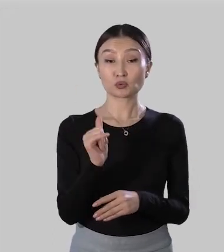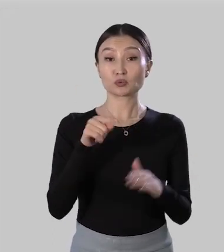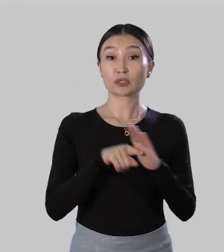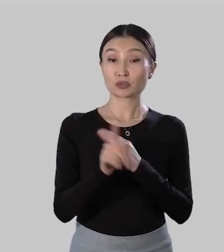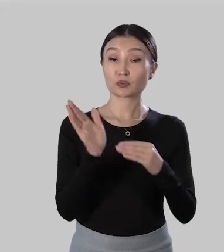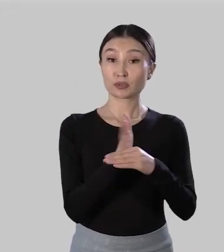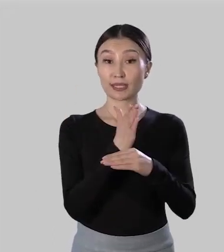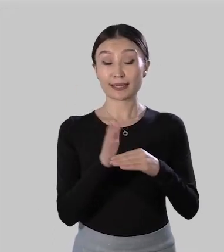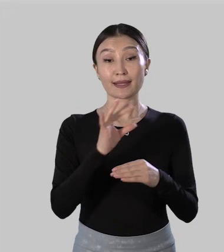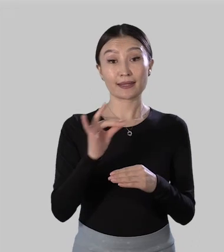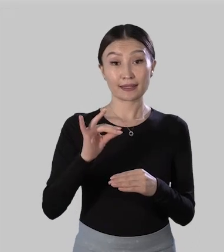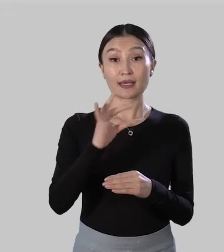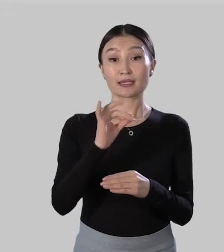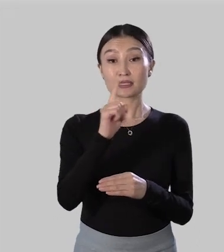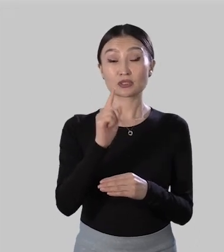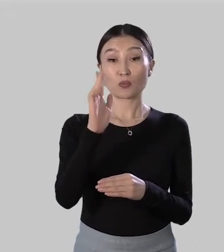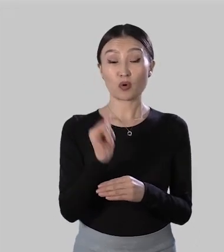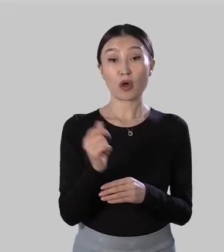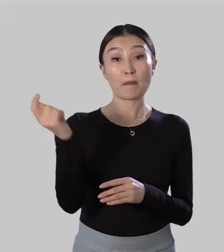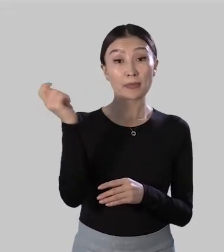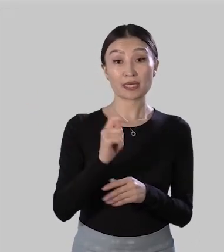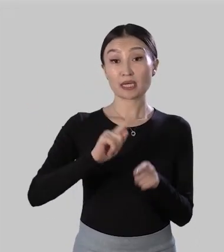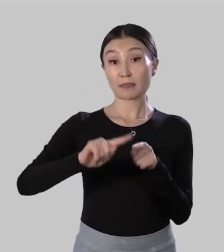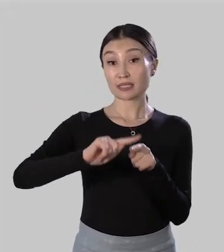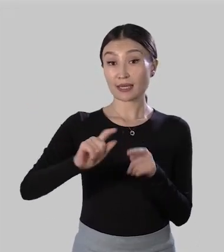избу. Приезжай поскорее.